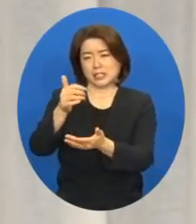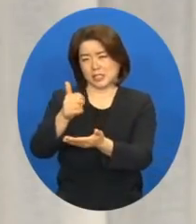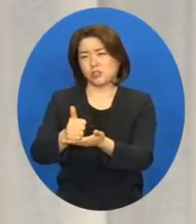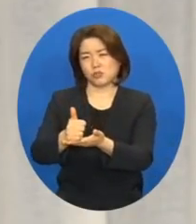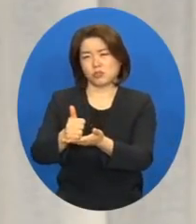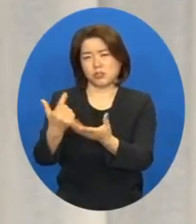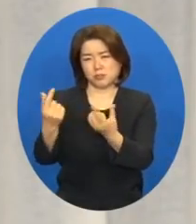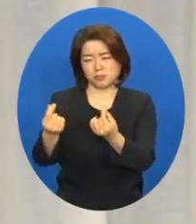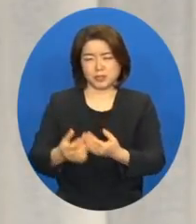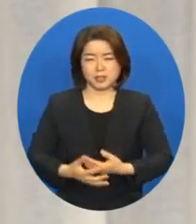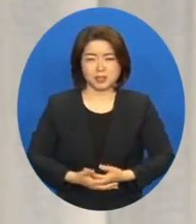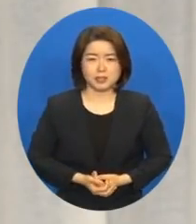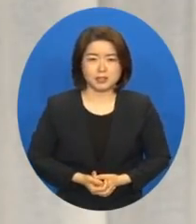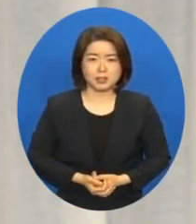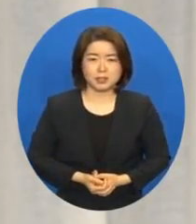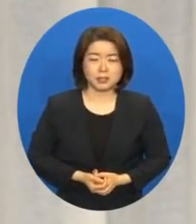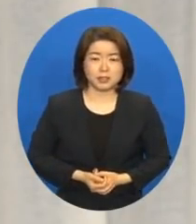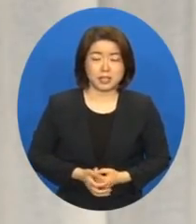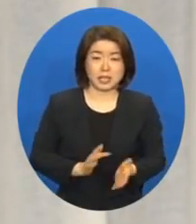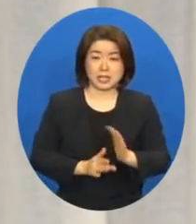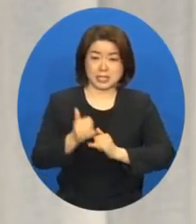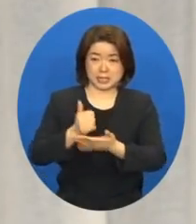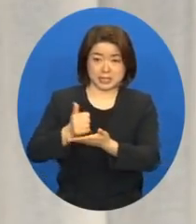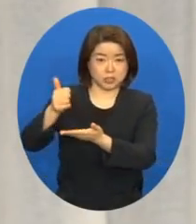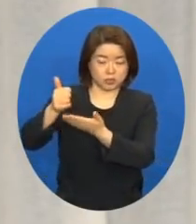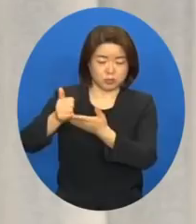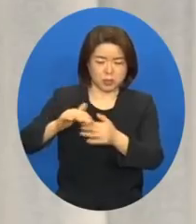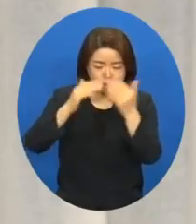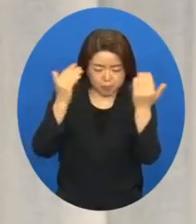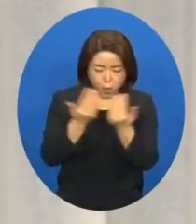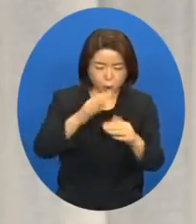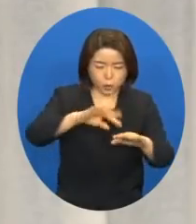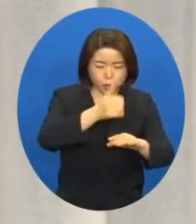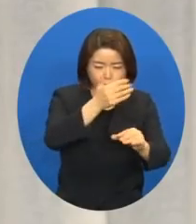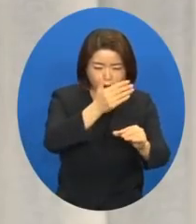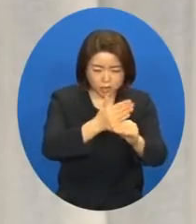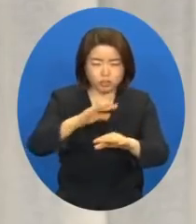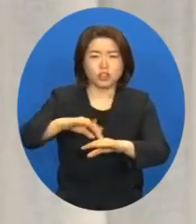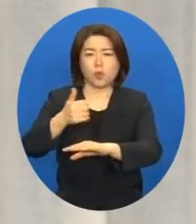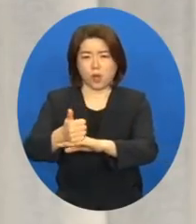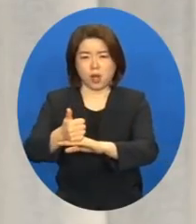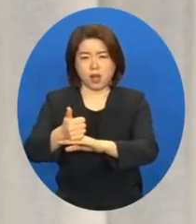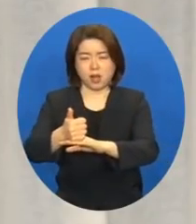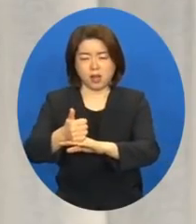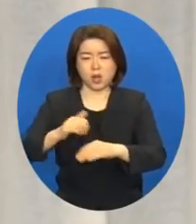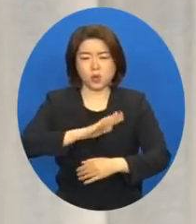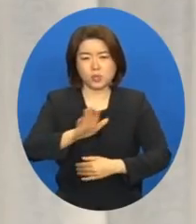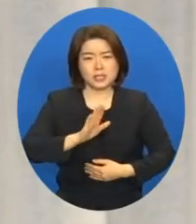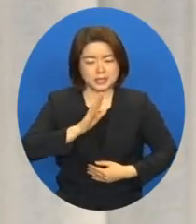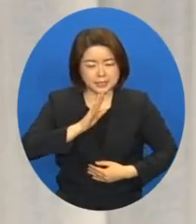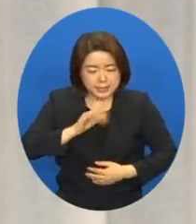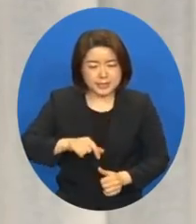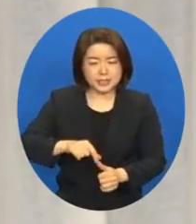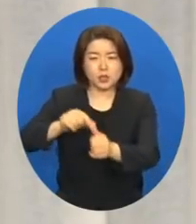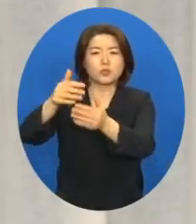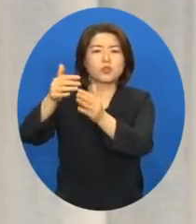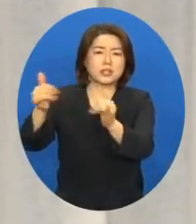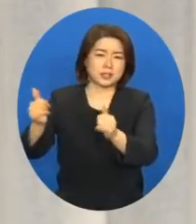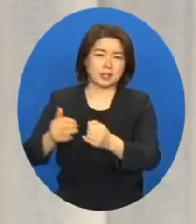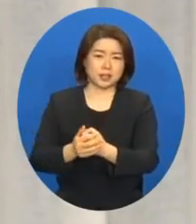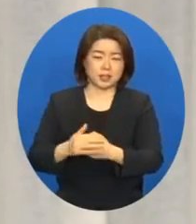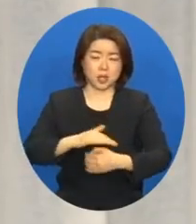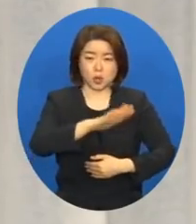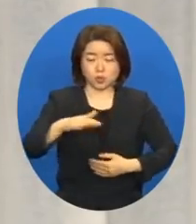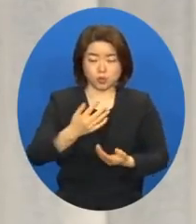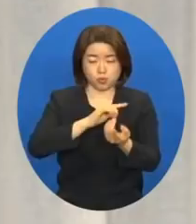있습니까? 그분은 만왕의 왕이세요. 우리의 진정한 구원자세요. 우리를 위해서